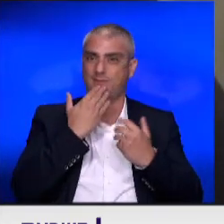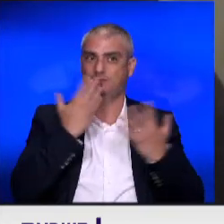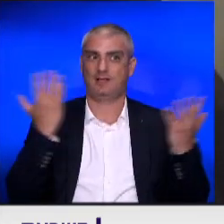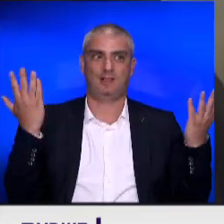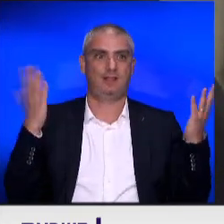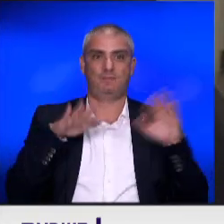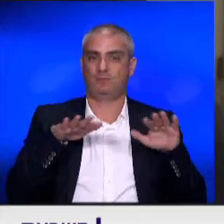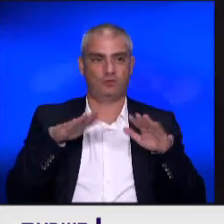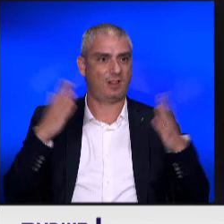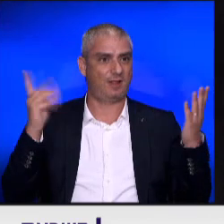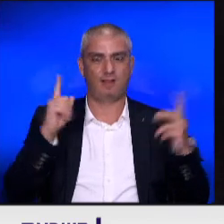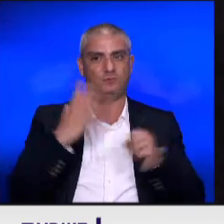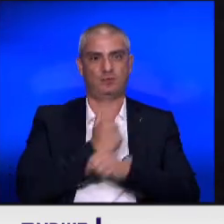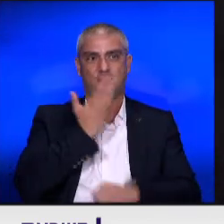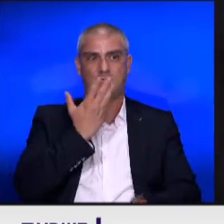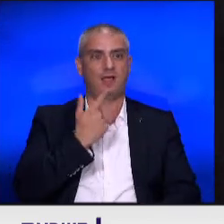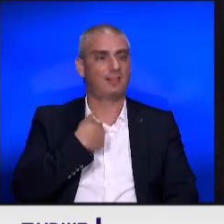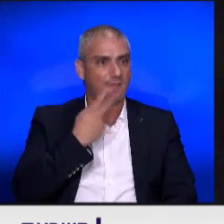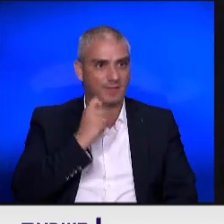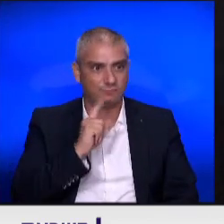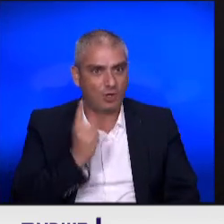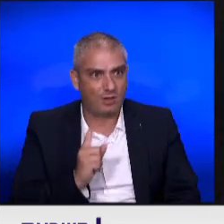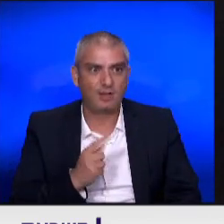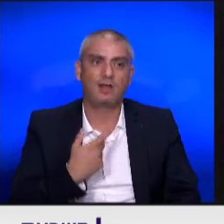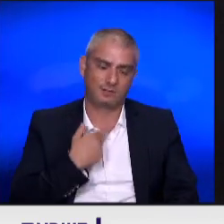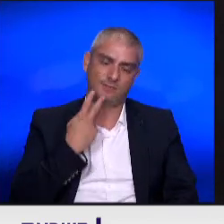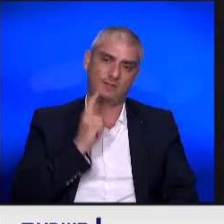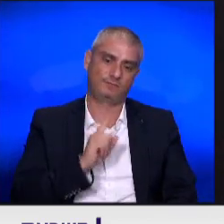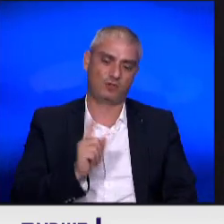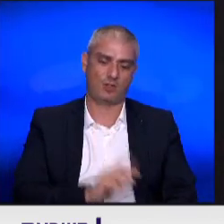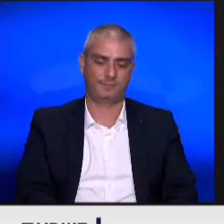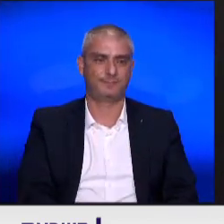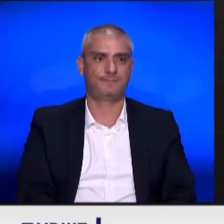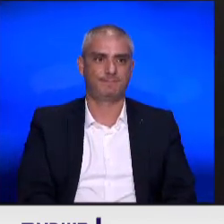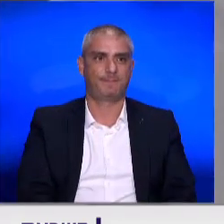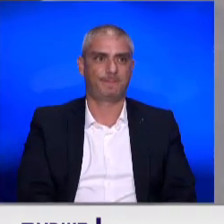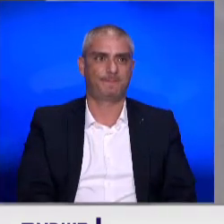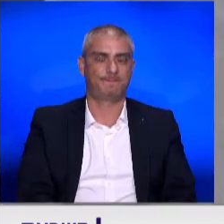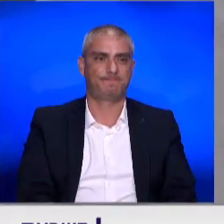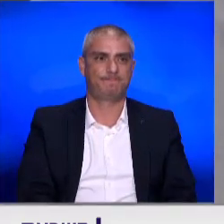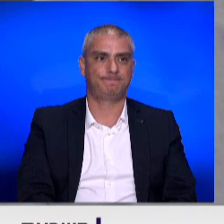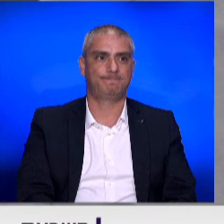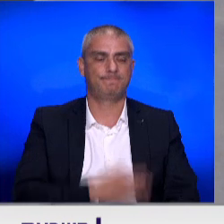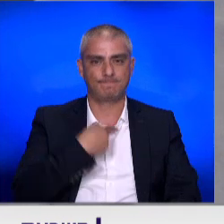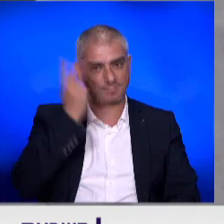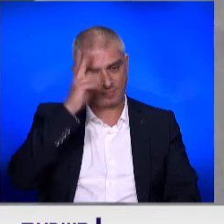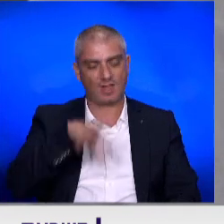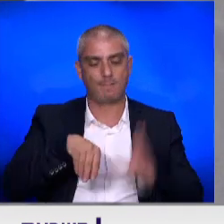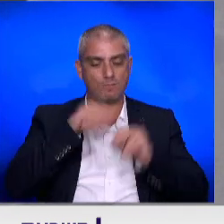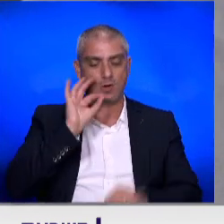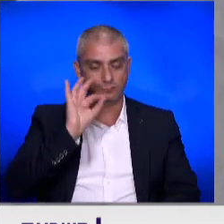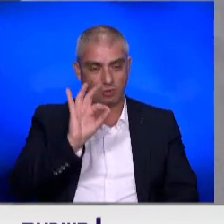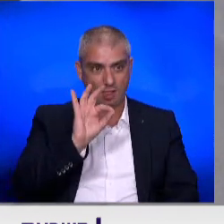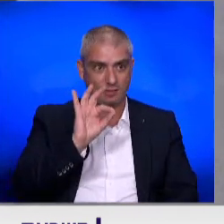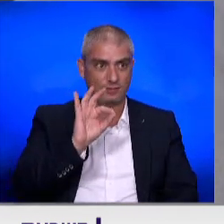למה שיצליח. היית מעדיף שזה לא יקרה. היית מעדיף שלא. אני מבין מאוד את גם את הבוחרים שלנו,